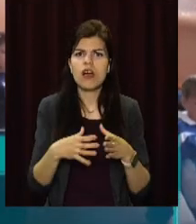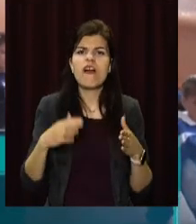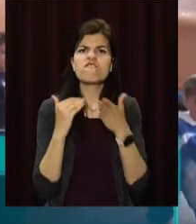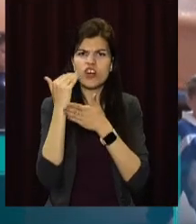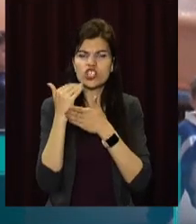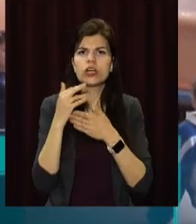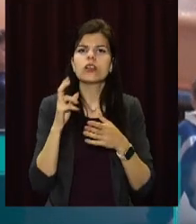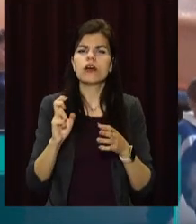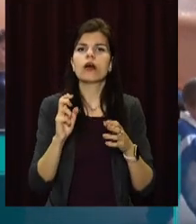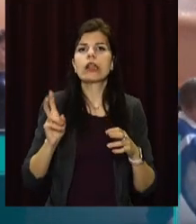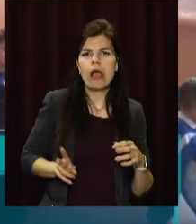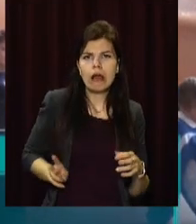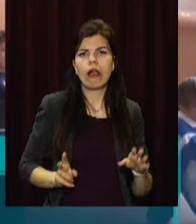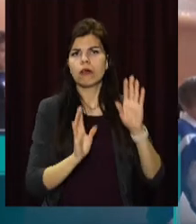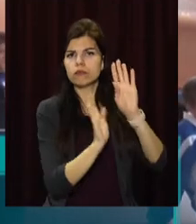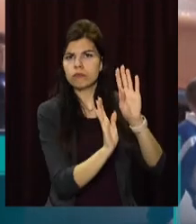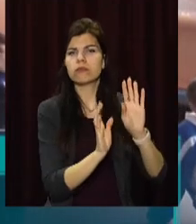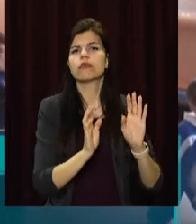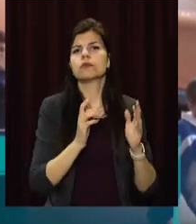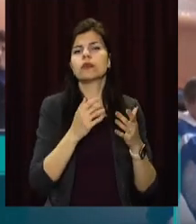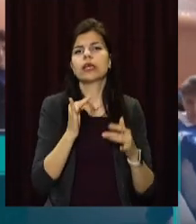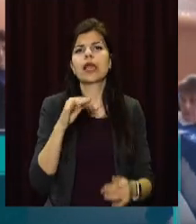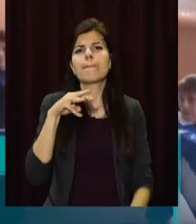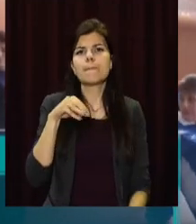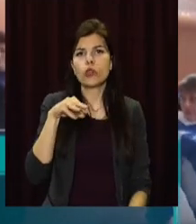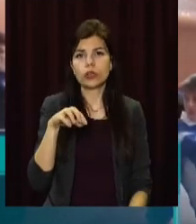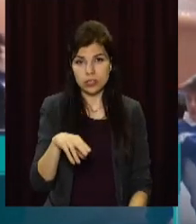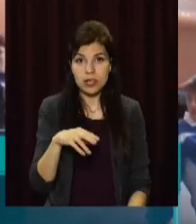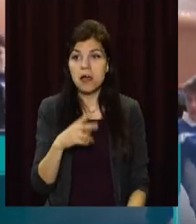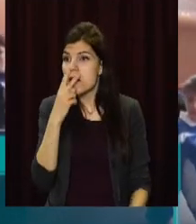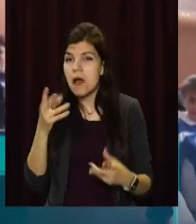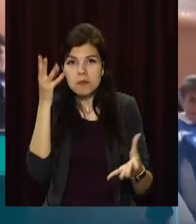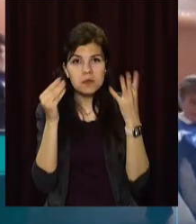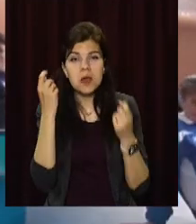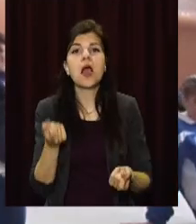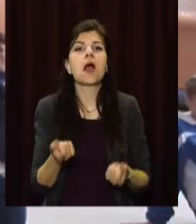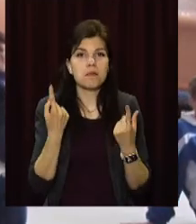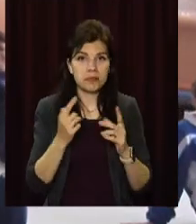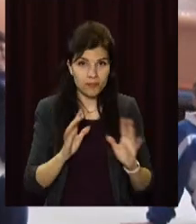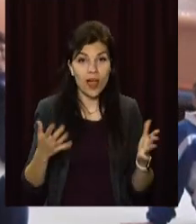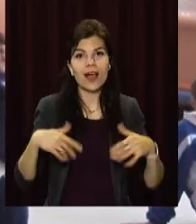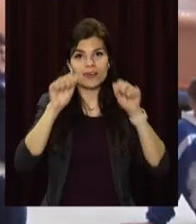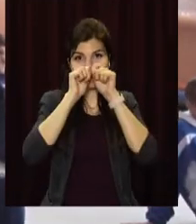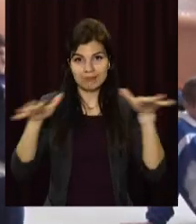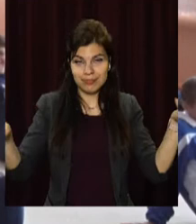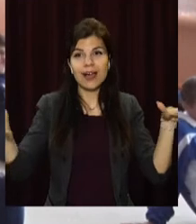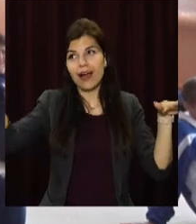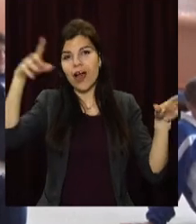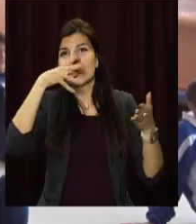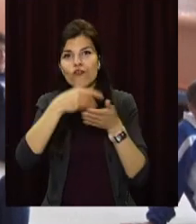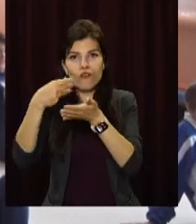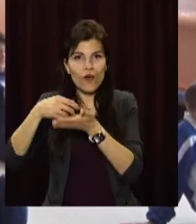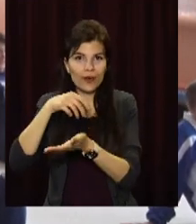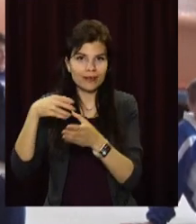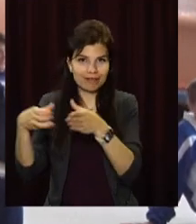рангу, заместитель директора-методиста. А в скорому будущем, я думаю, що ми візьмемо по окремим видам спорту і тренерів. Тоже со временем, теж